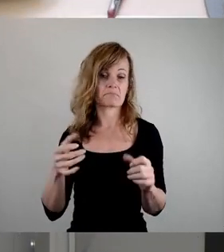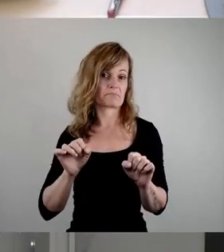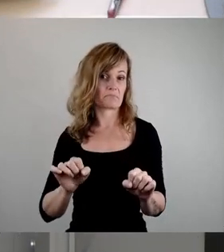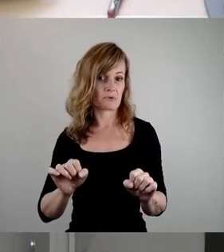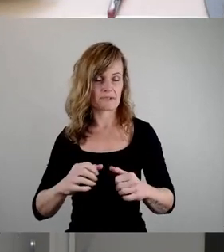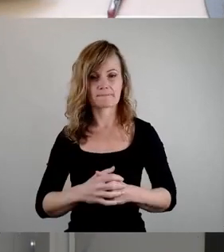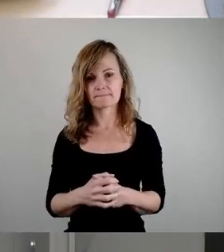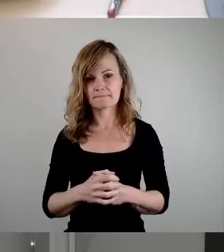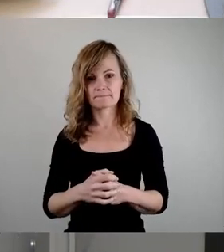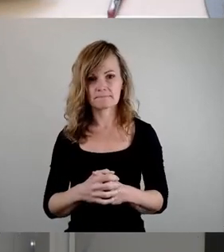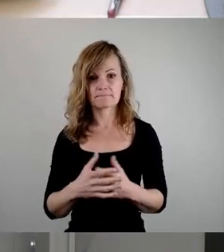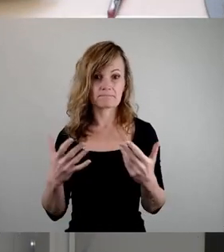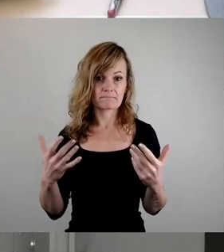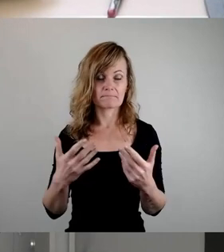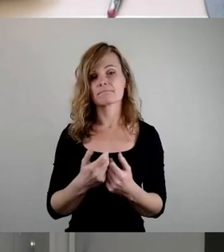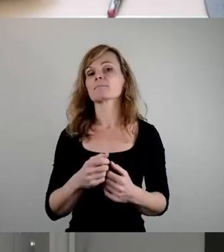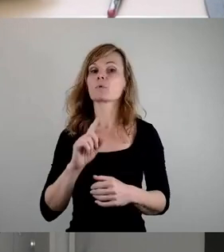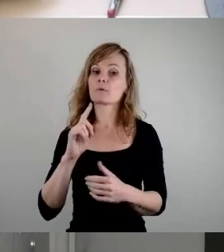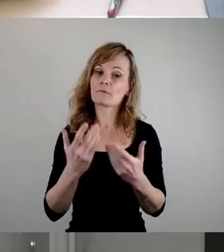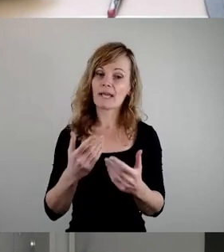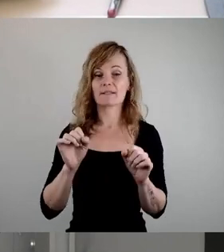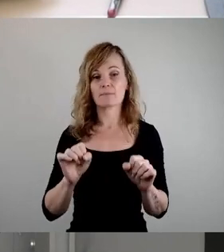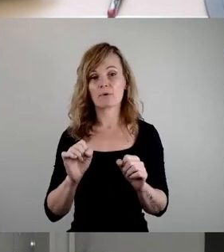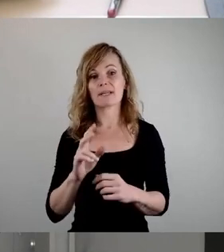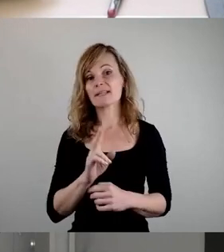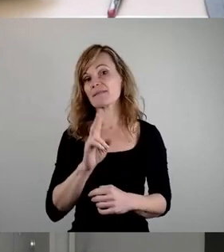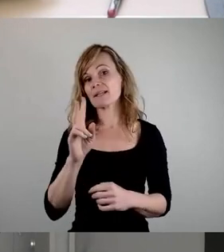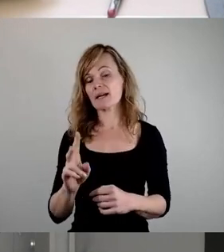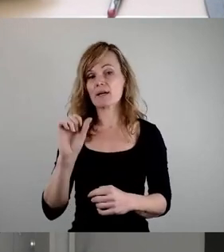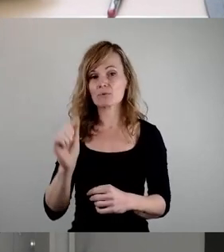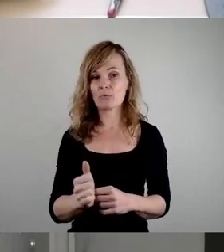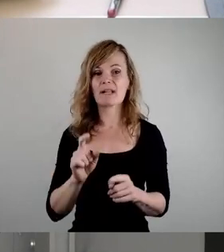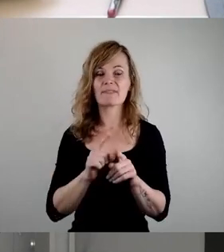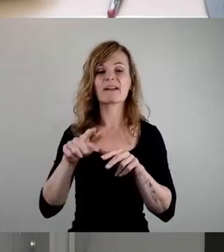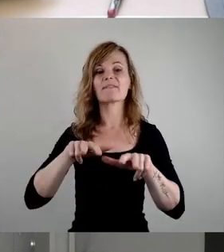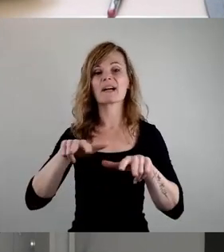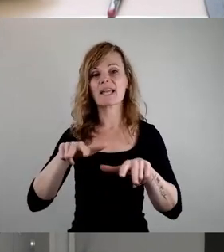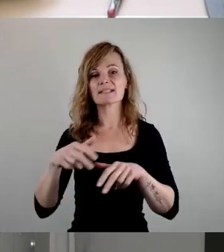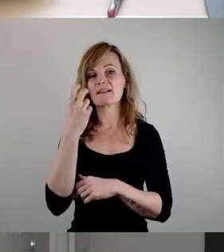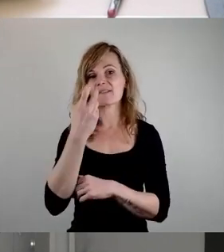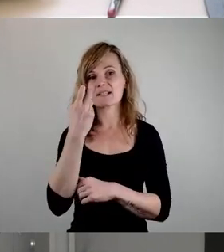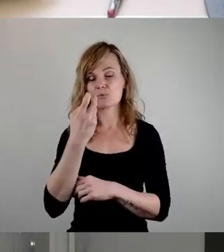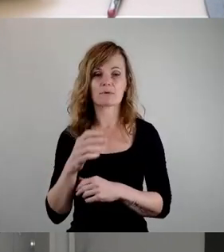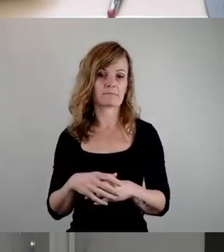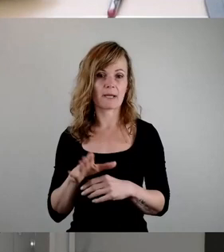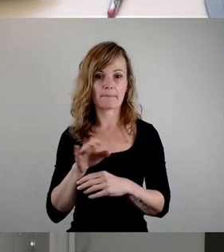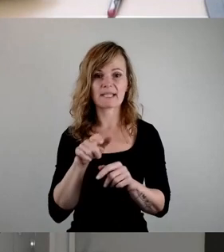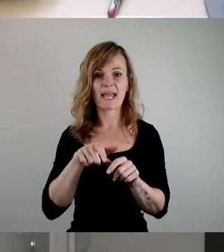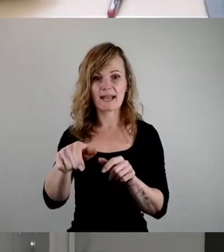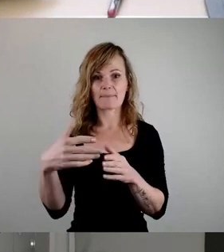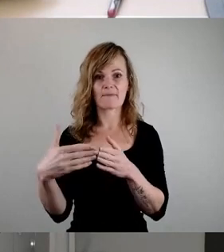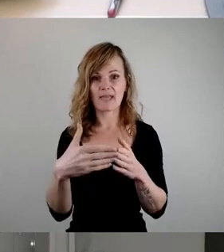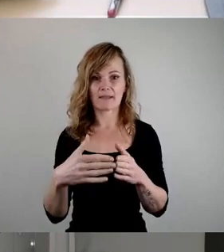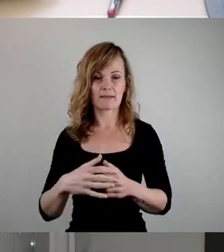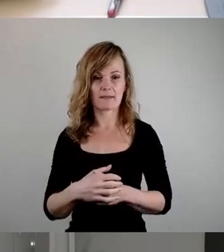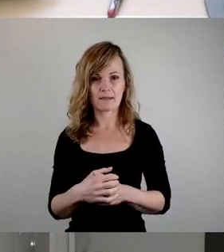zweijährigen Verkehrsversuches mit einer Elbfähre. Ich könnte mir das durchaus vorstellen. Unsere Stadt gibt viel Geld